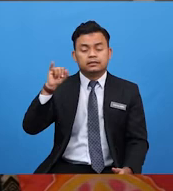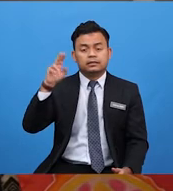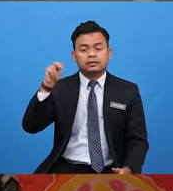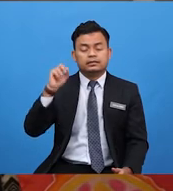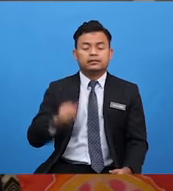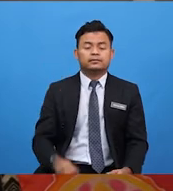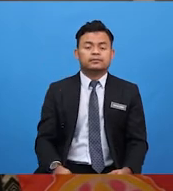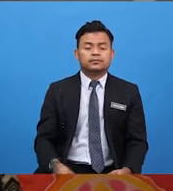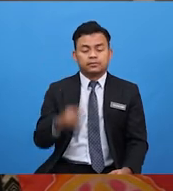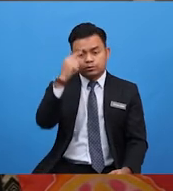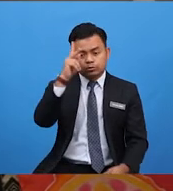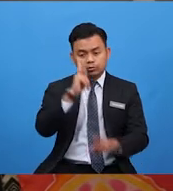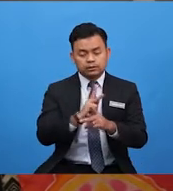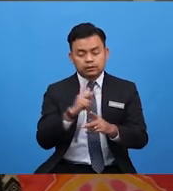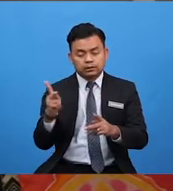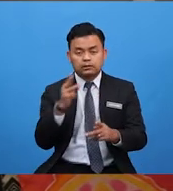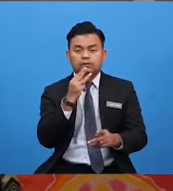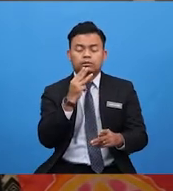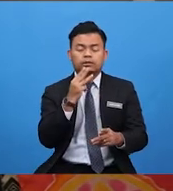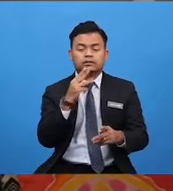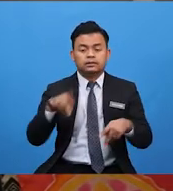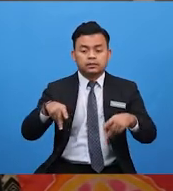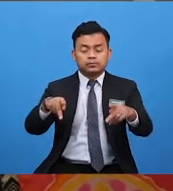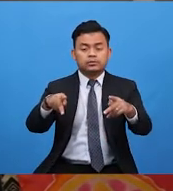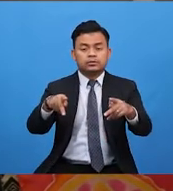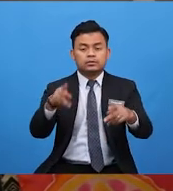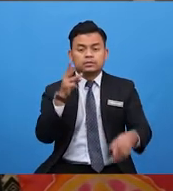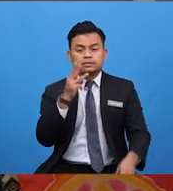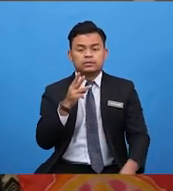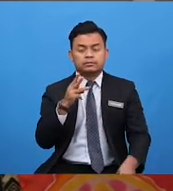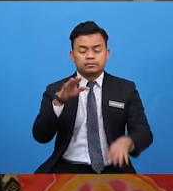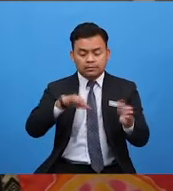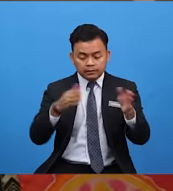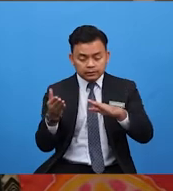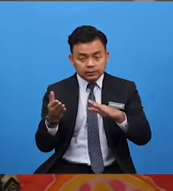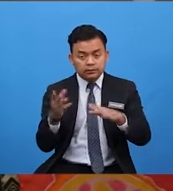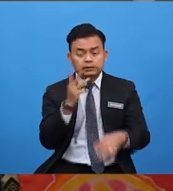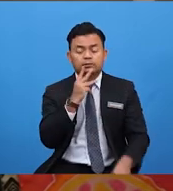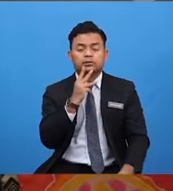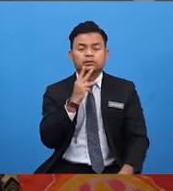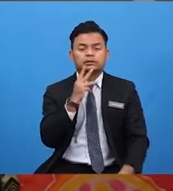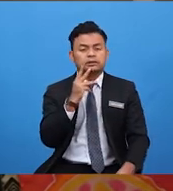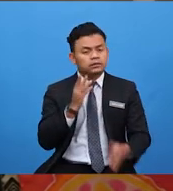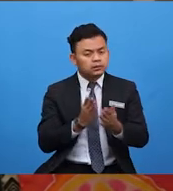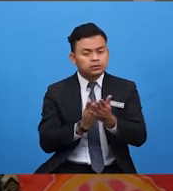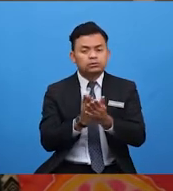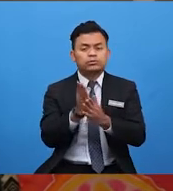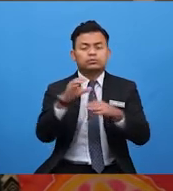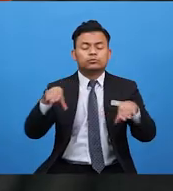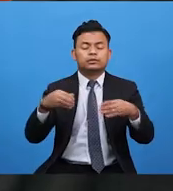warna perlu dilakukan sebaik sahaja selesai aktiviti mencanting dan mewarna.